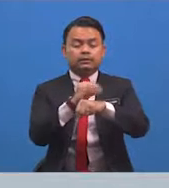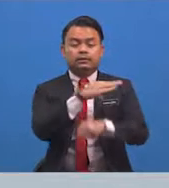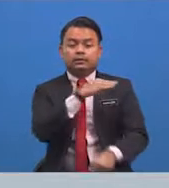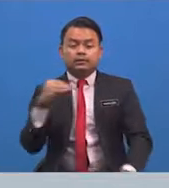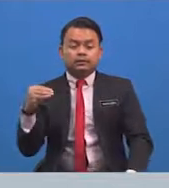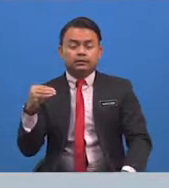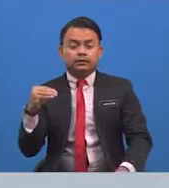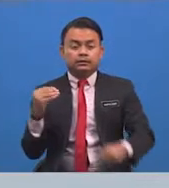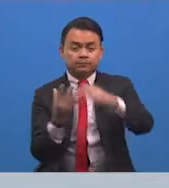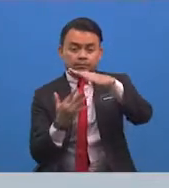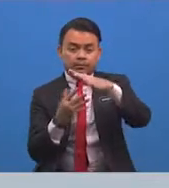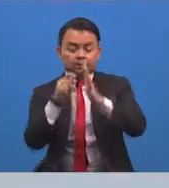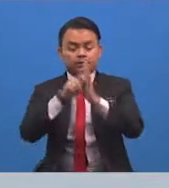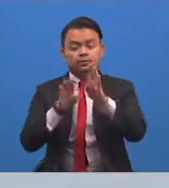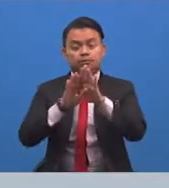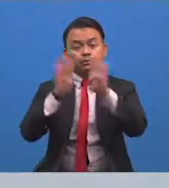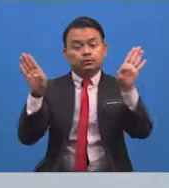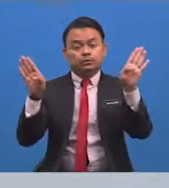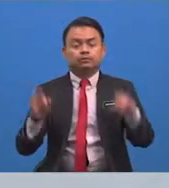pembakaran terbuka.